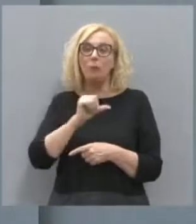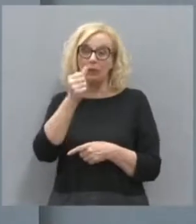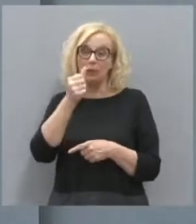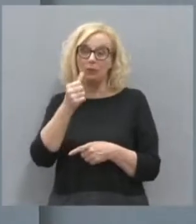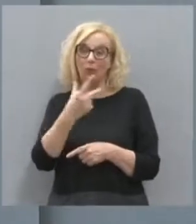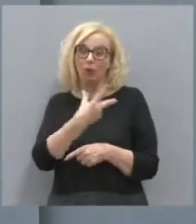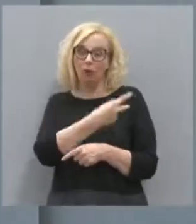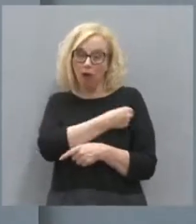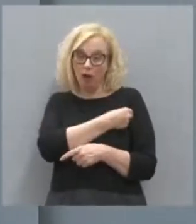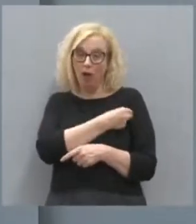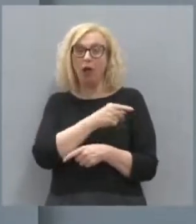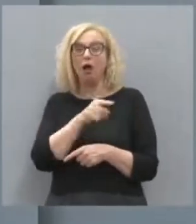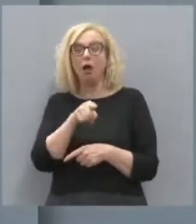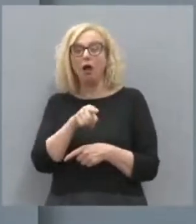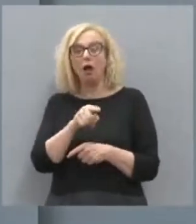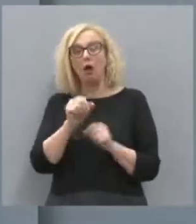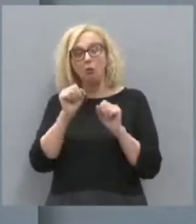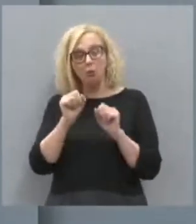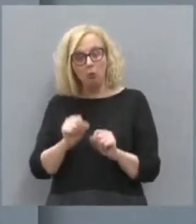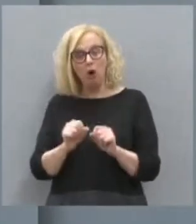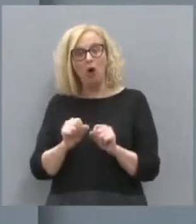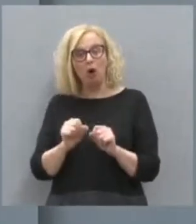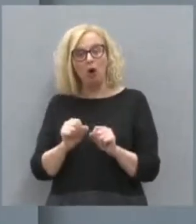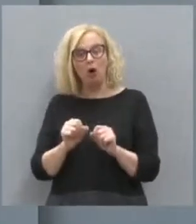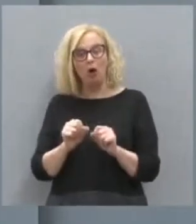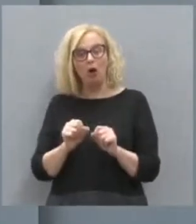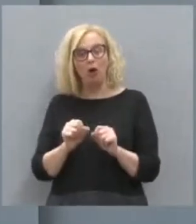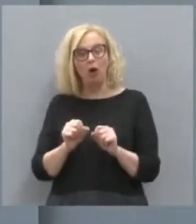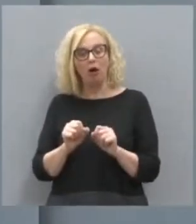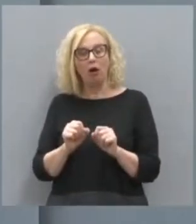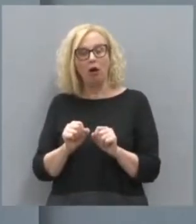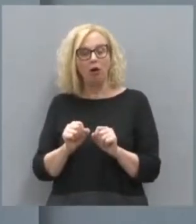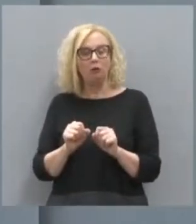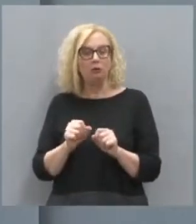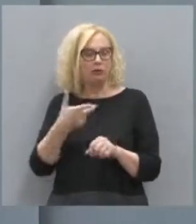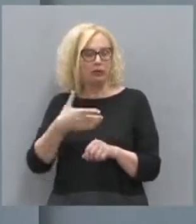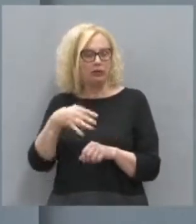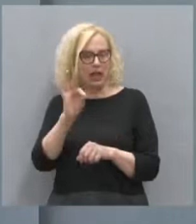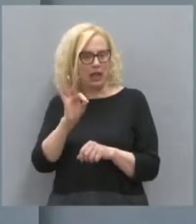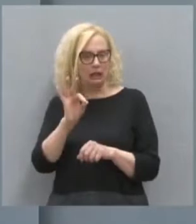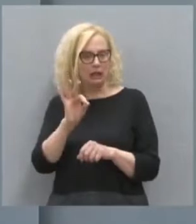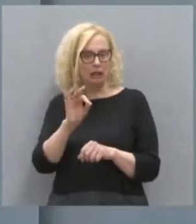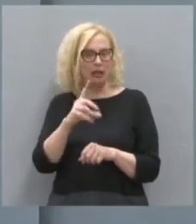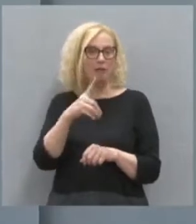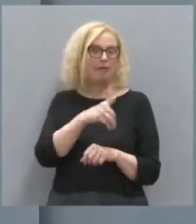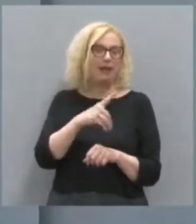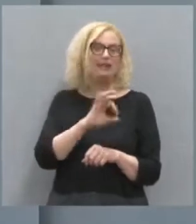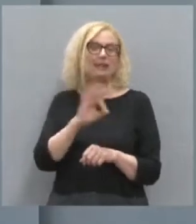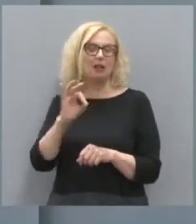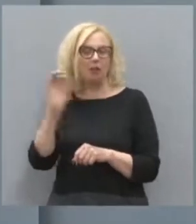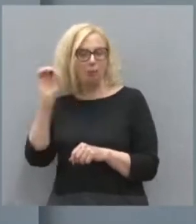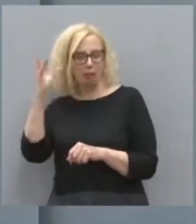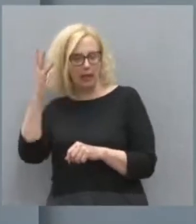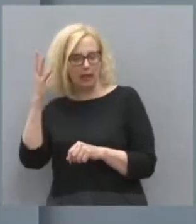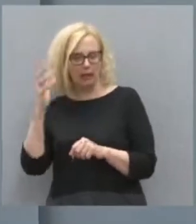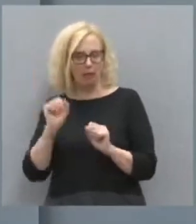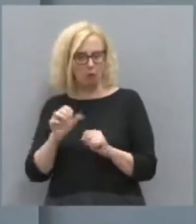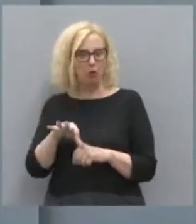sarà liu ha consentito come succede adesso la scelta tra fighter e moderna